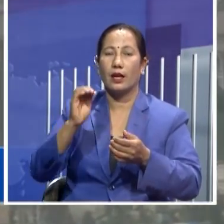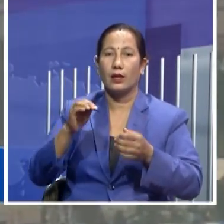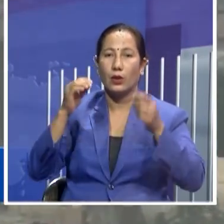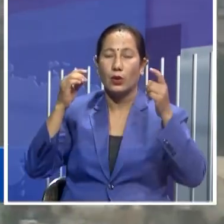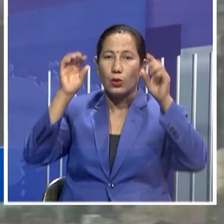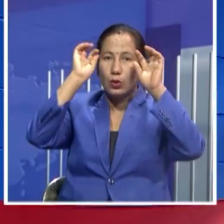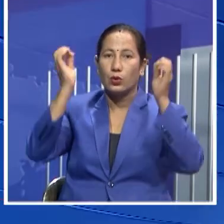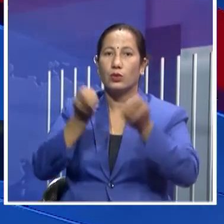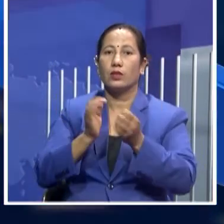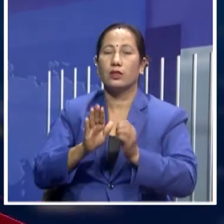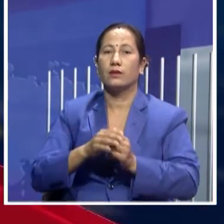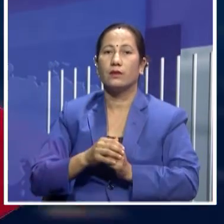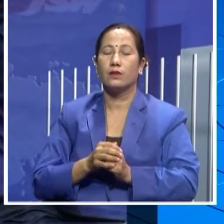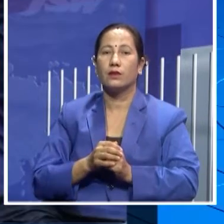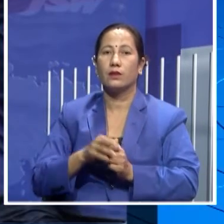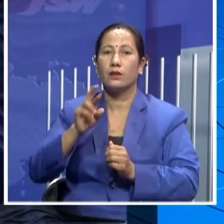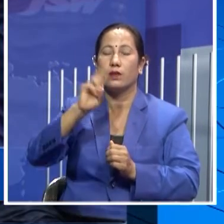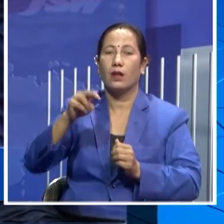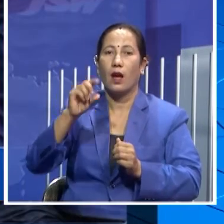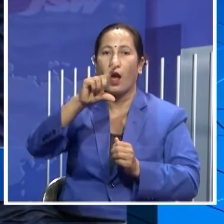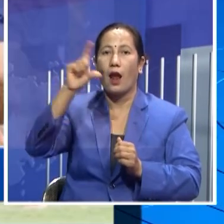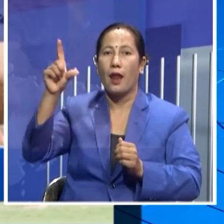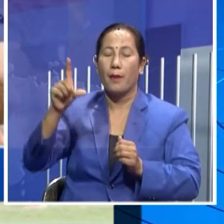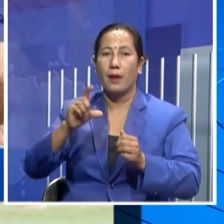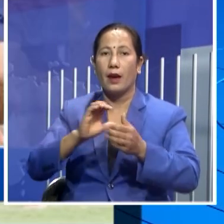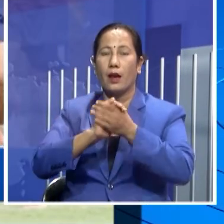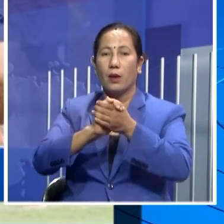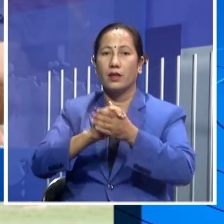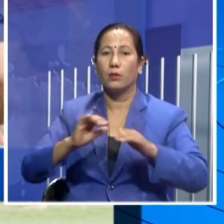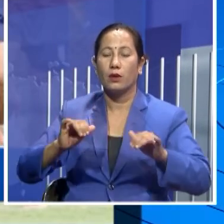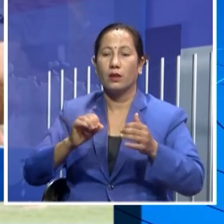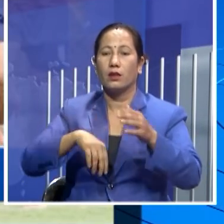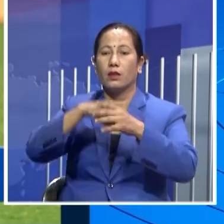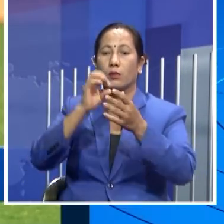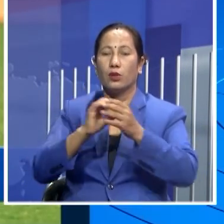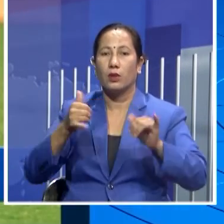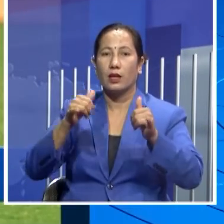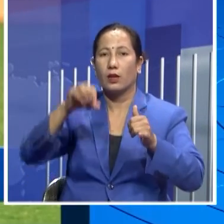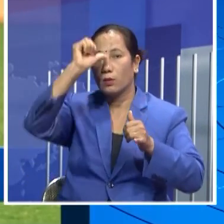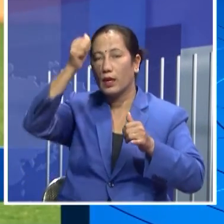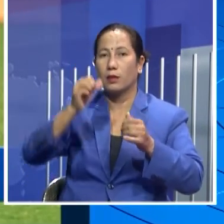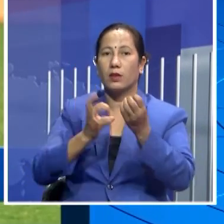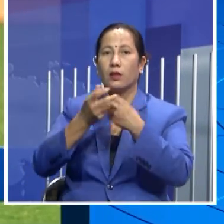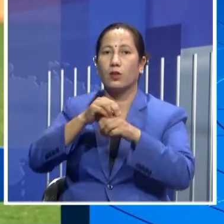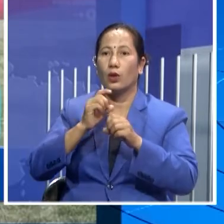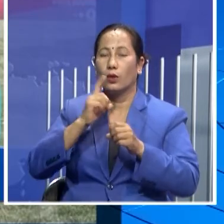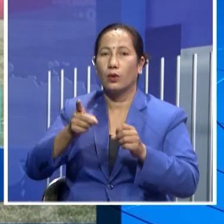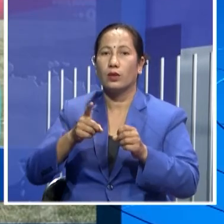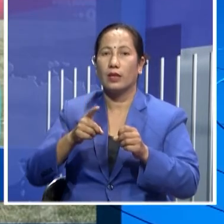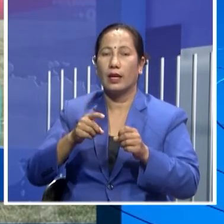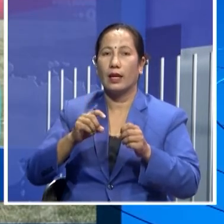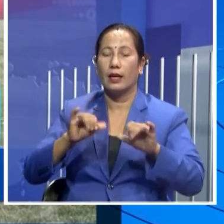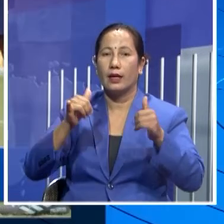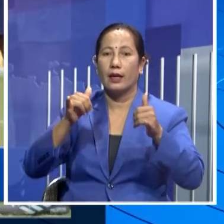सुरक्षित। र नेपाल विरुद्ध मैत्रीपूर्ण फुटबल खेलका लागि भारतमा राष्ट्रिय टोलीको घोषणा। खेल नेपालको